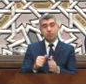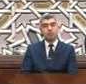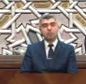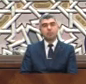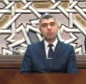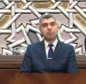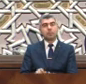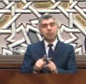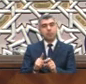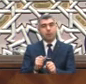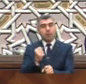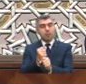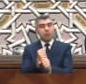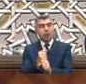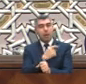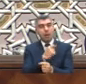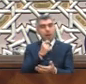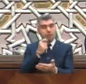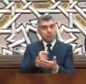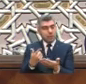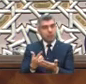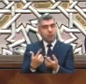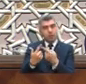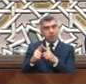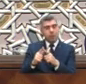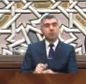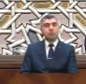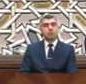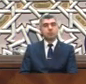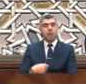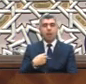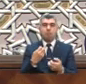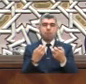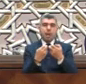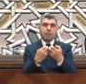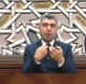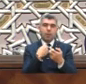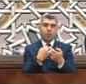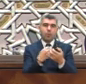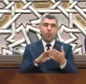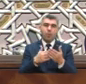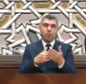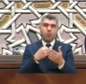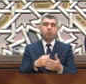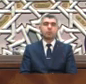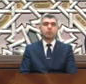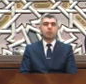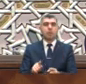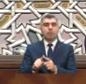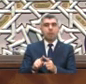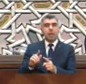ونعطيهم اختصاصات اوسع شيء، اما ونعطيهم امكانيات اوسع. انا اعطيكم واحد النموذج قليل كيعرف لكم حتى فين قلت، كاين حدا